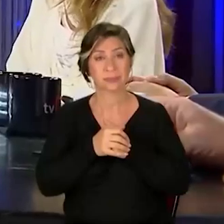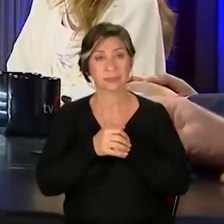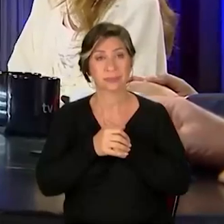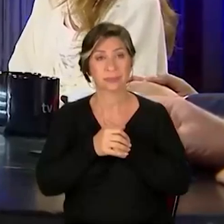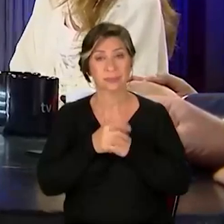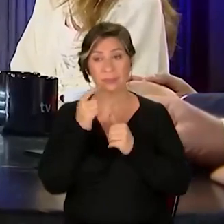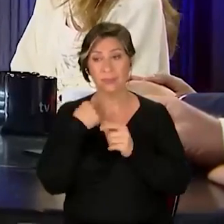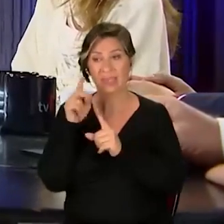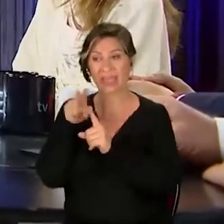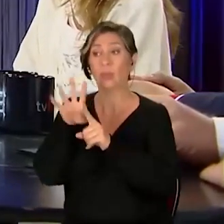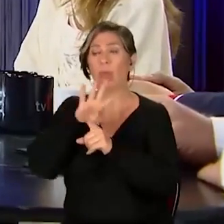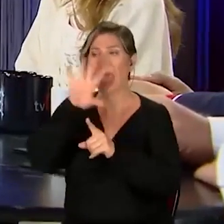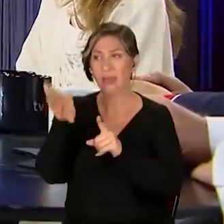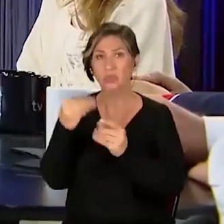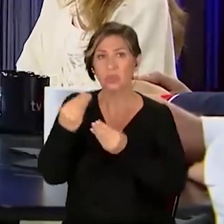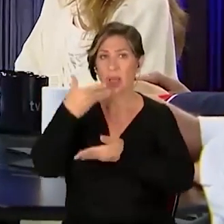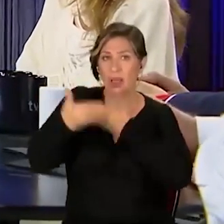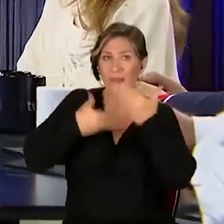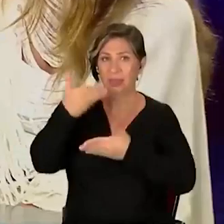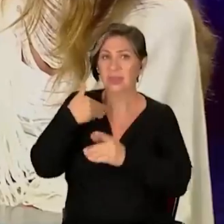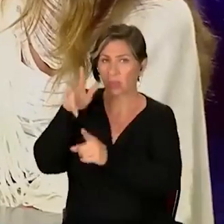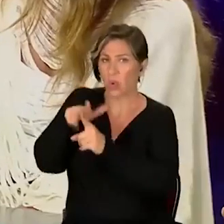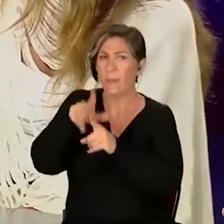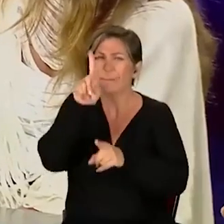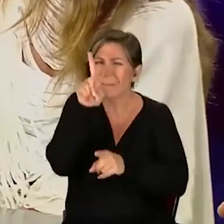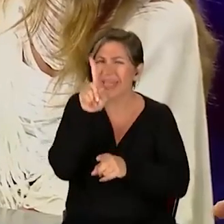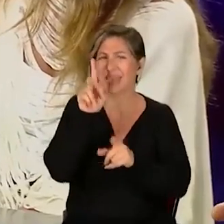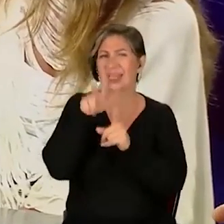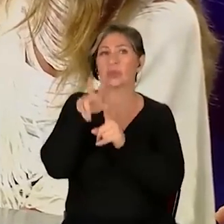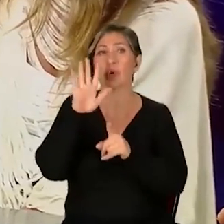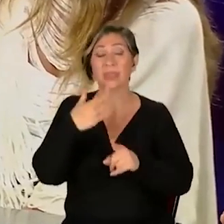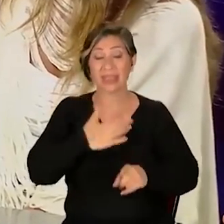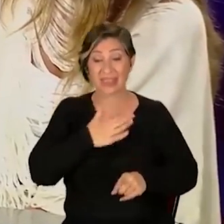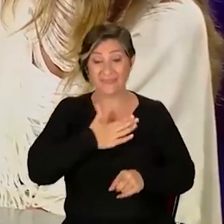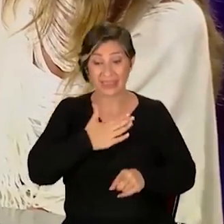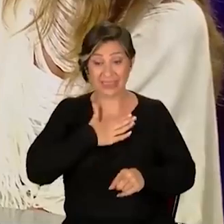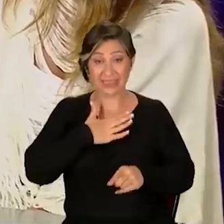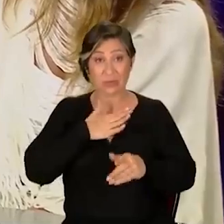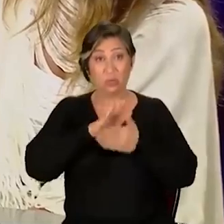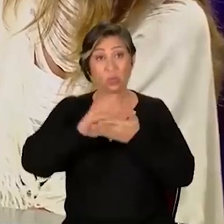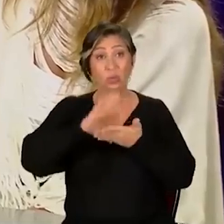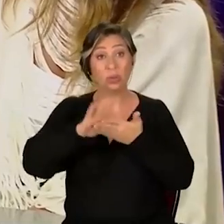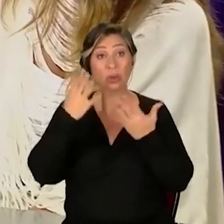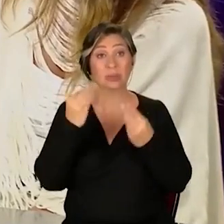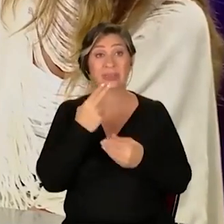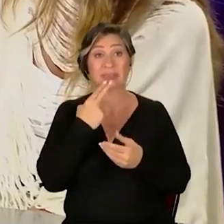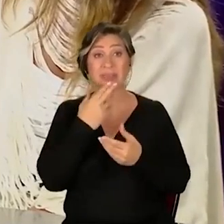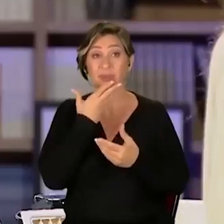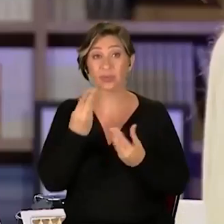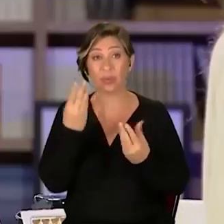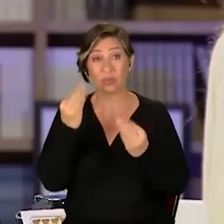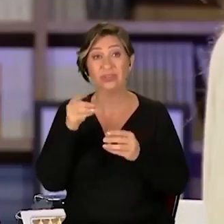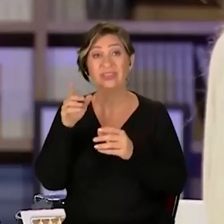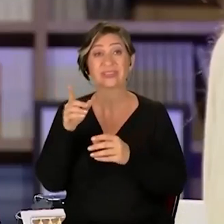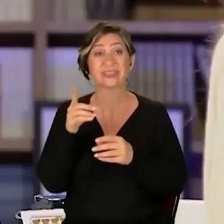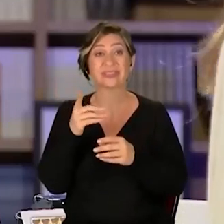tek tarafa katılmıyorum ama çok güzel yani uyku. Nefesin düzenlenmesi çok önemli ya ama kız güzel olduğu için yani bir de